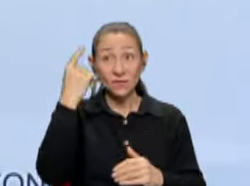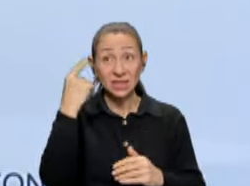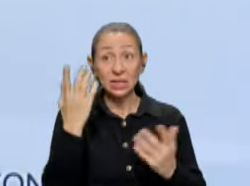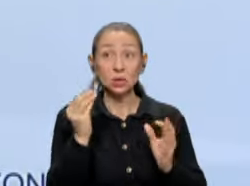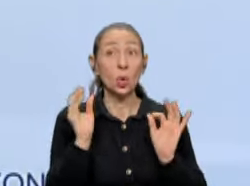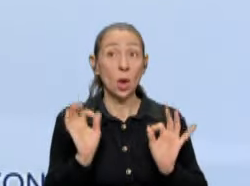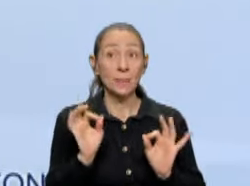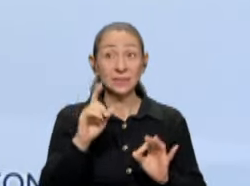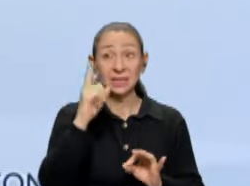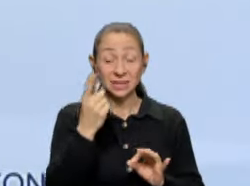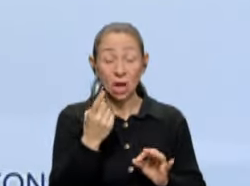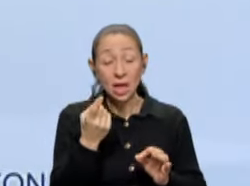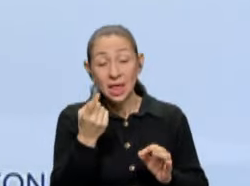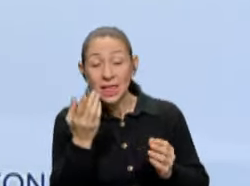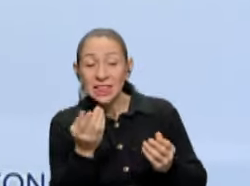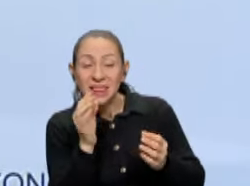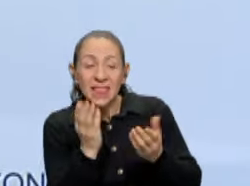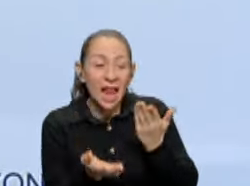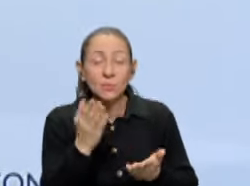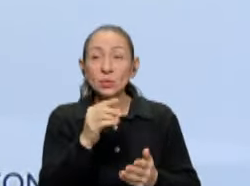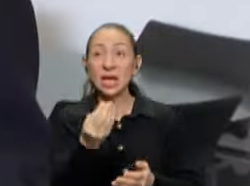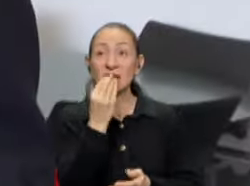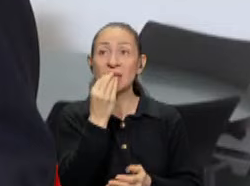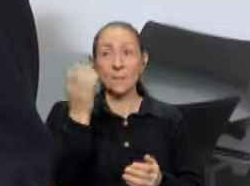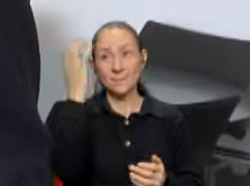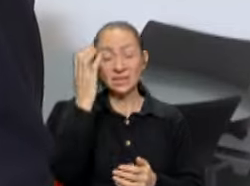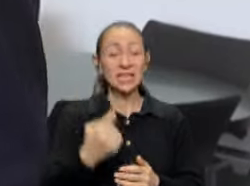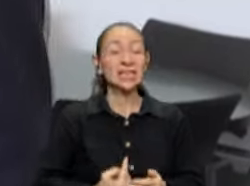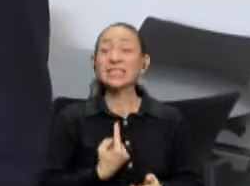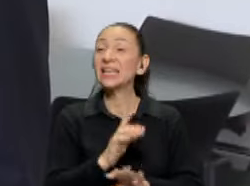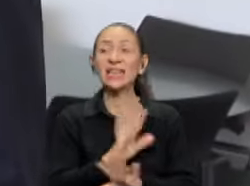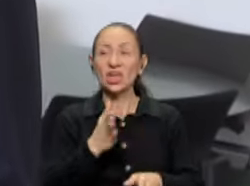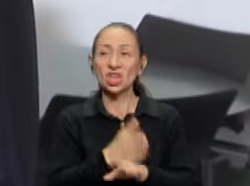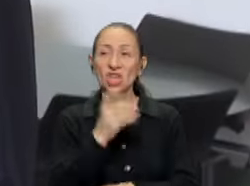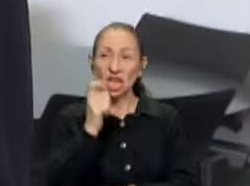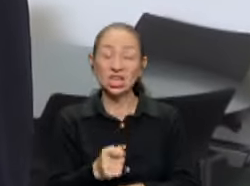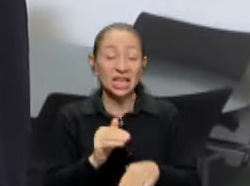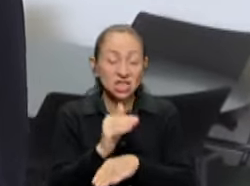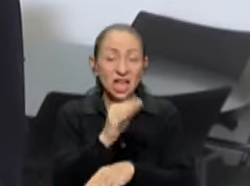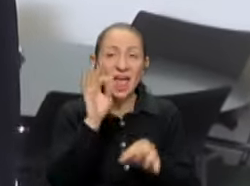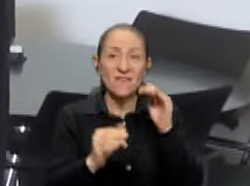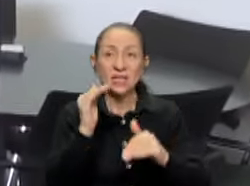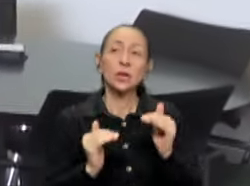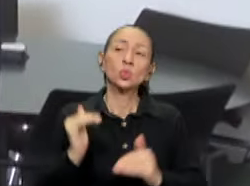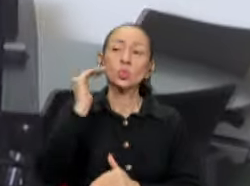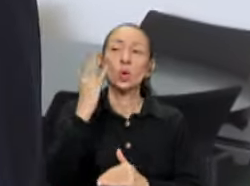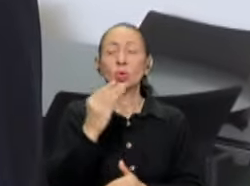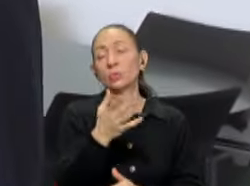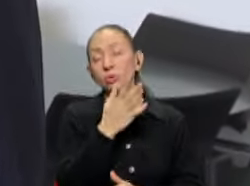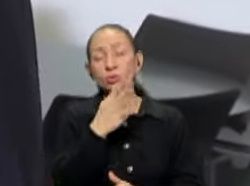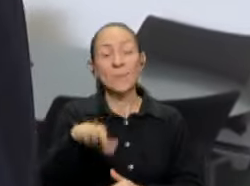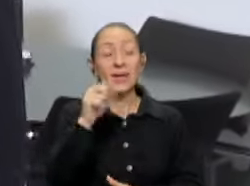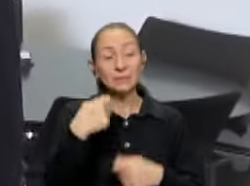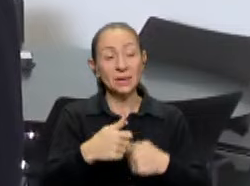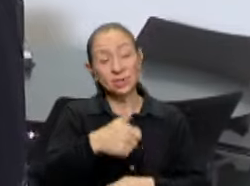tabii ki önemli sadece ölçülen enflasyon değil Burada da gıda öne çıkıyor hissedilen filan değil gerçekten yaşanan Enflasyonun yüksek olduğunu biliyoruz Merkez